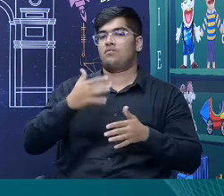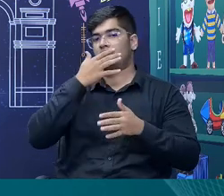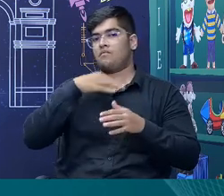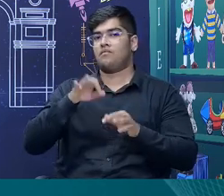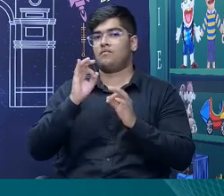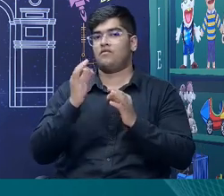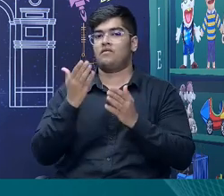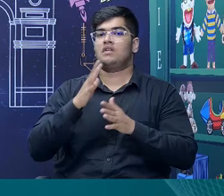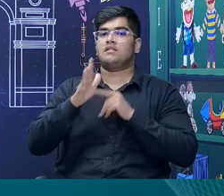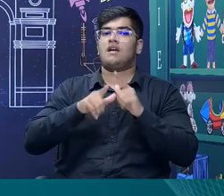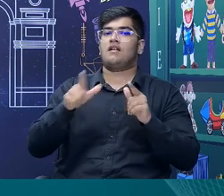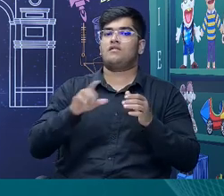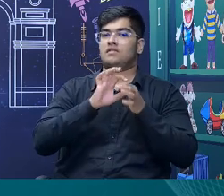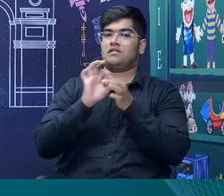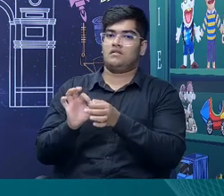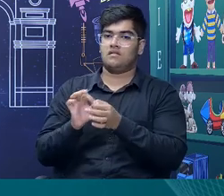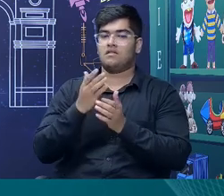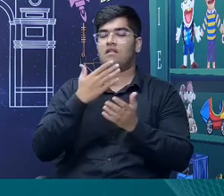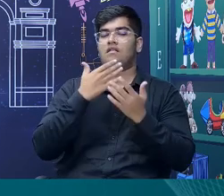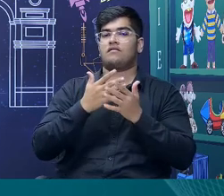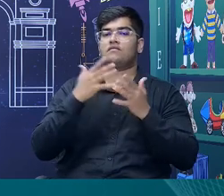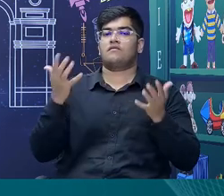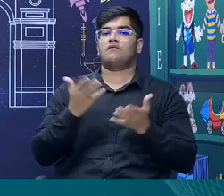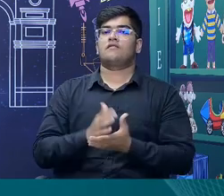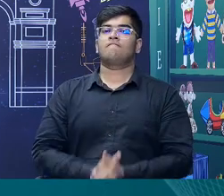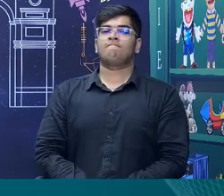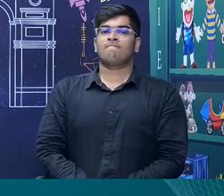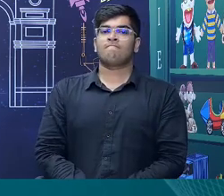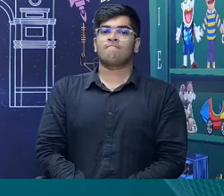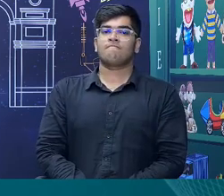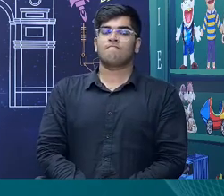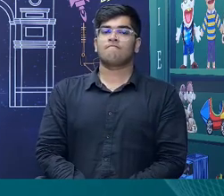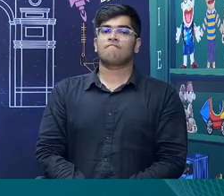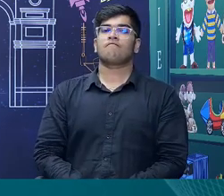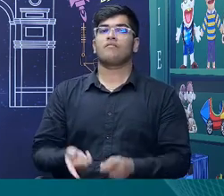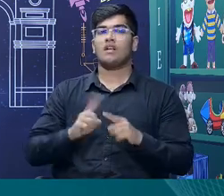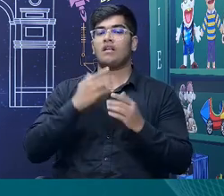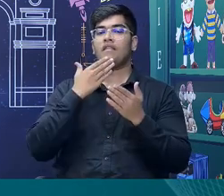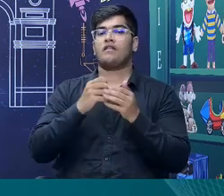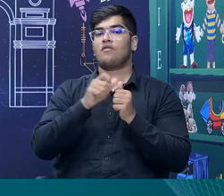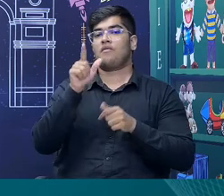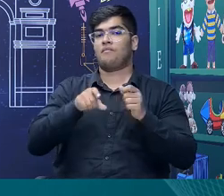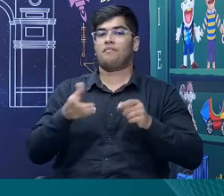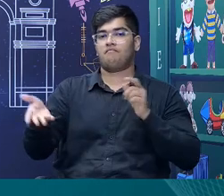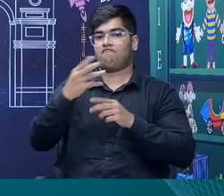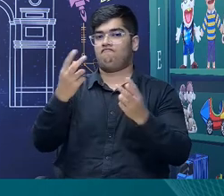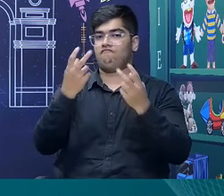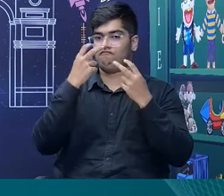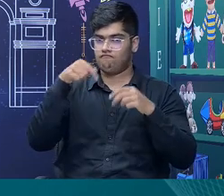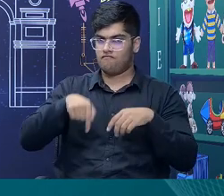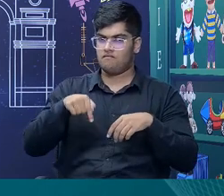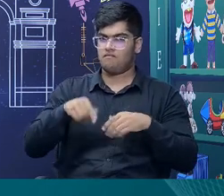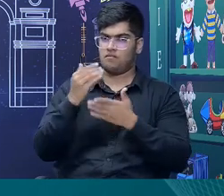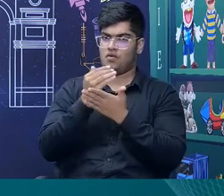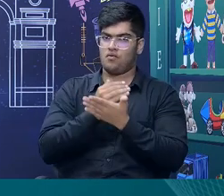साइन लैंग्वेज के मध्य से आपका बेहद धन्यवाद धन्यवाद हर उसे दर्शन का जिन्होंने कार्यक्रम देखा